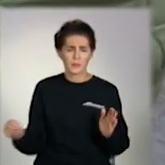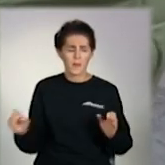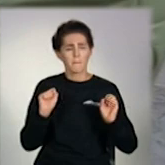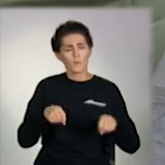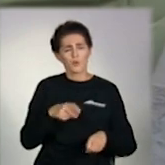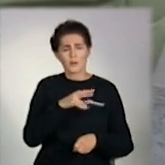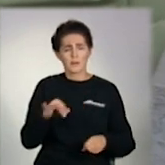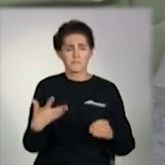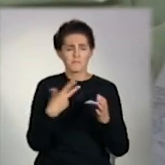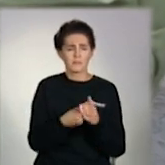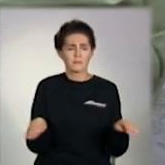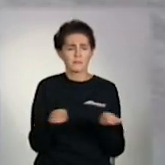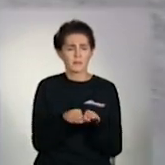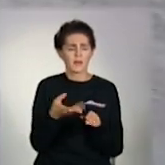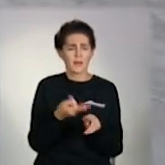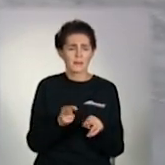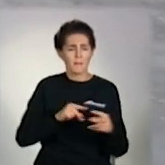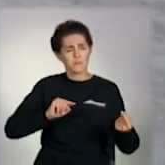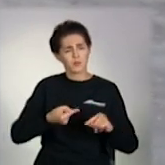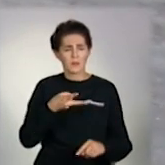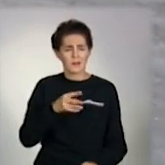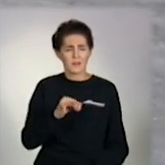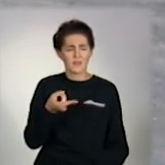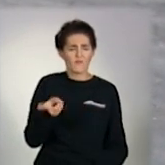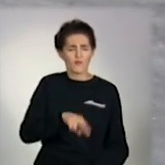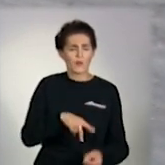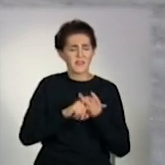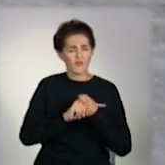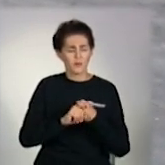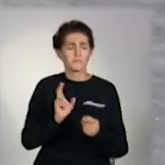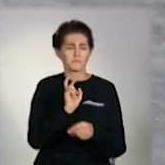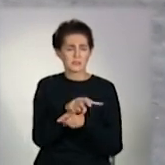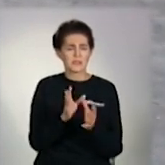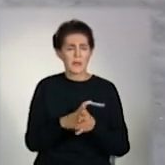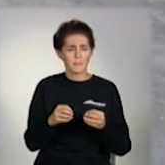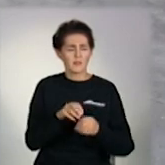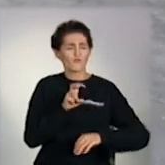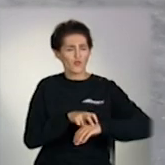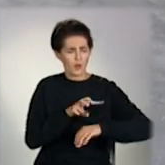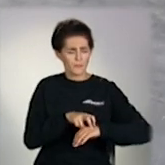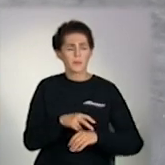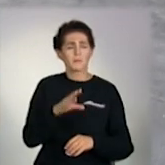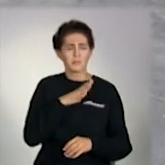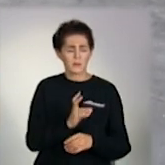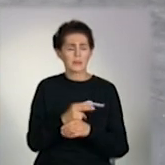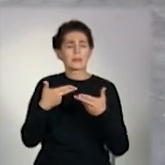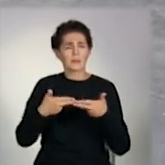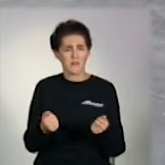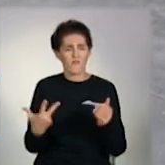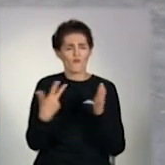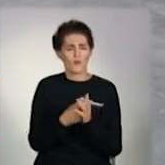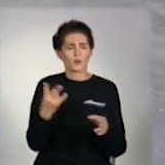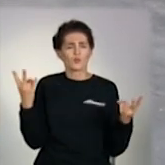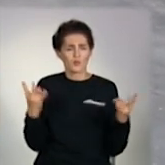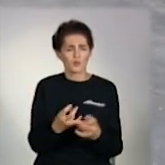можна вакцинуватись одночасно проти двох інфекцій, ходили до сімейного лікаря. Коли вони прийшли, вже сказали, що вакцинацію треба робити,